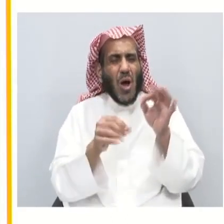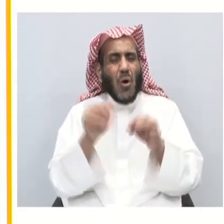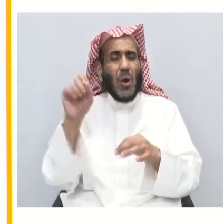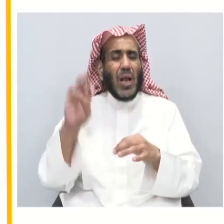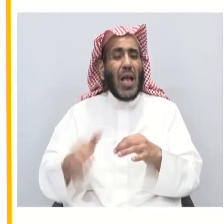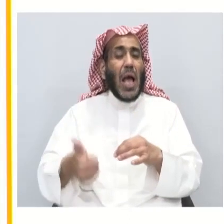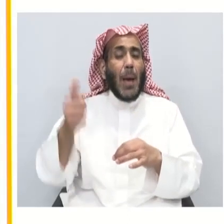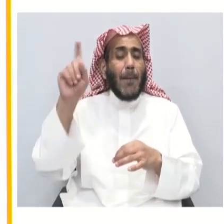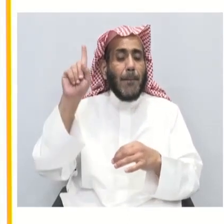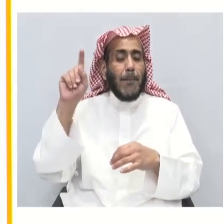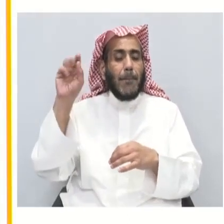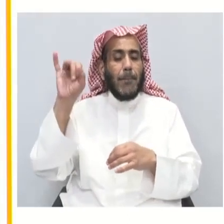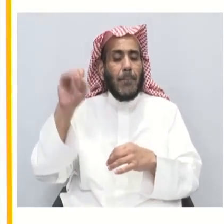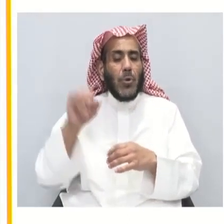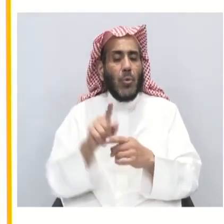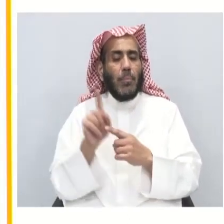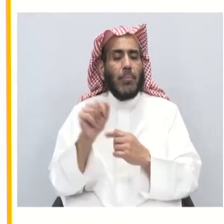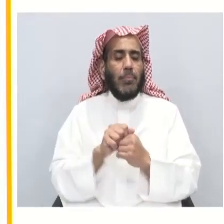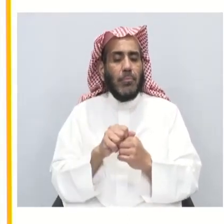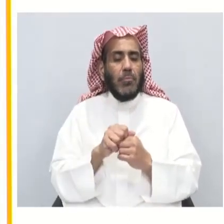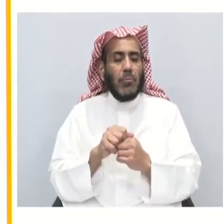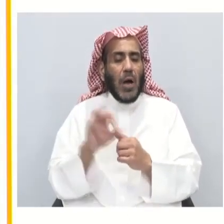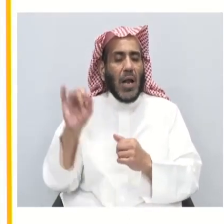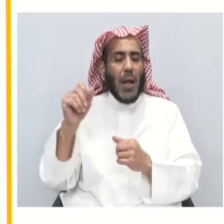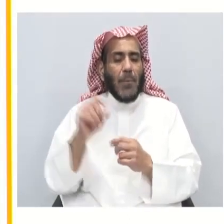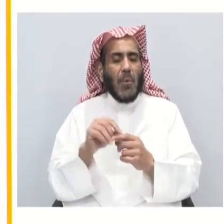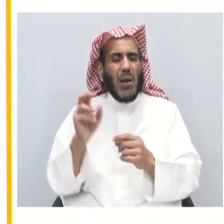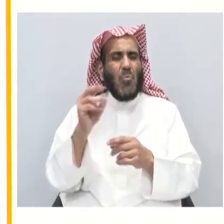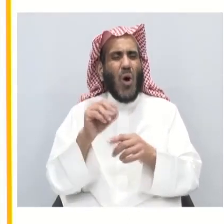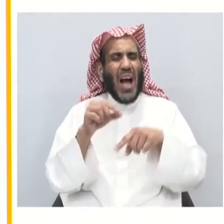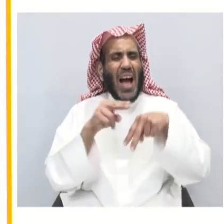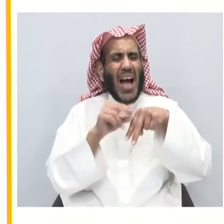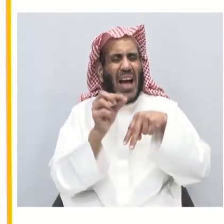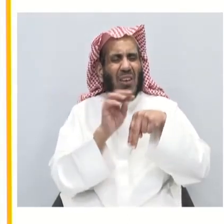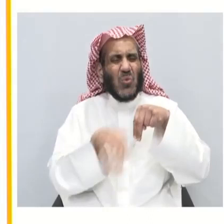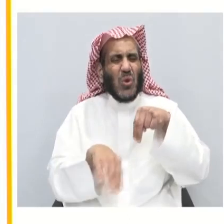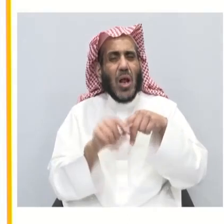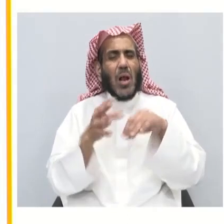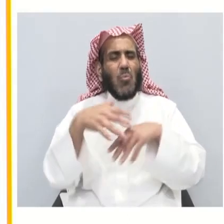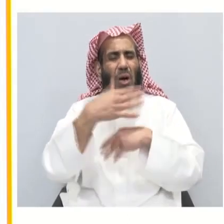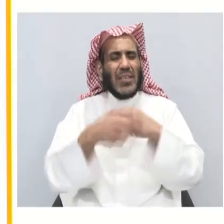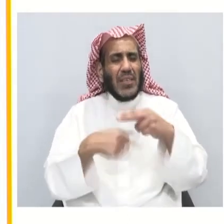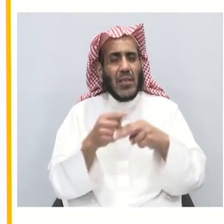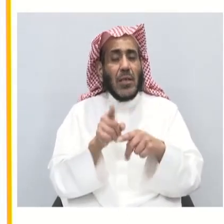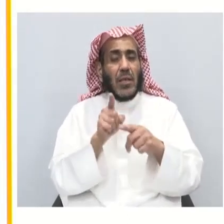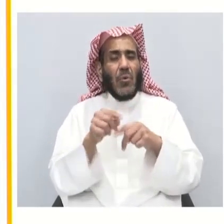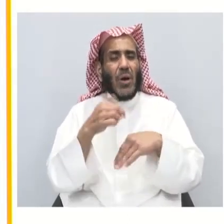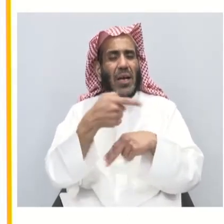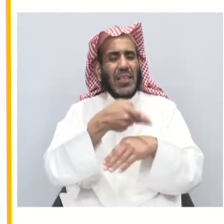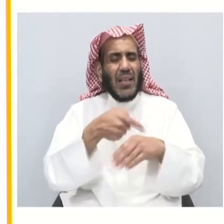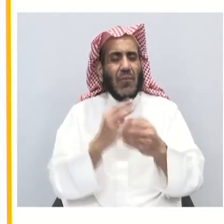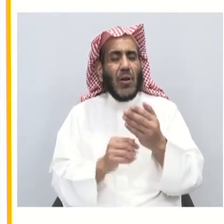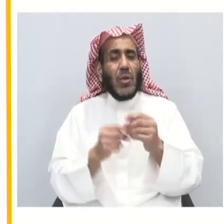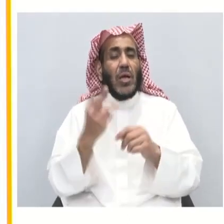والكامبيوم. الكامبيوم. المعرات البذور، المغطاة البذور، ذوات الفلقة